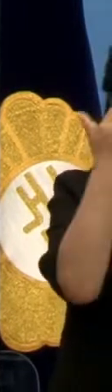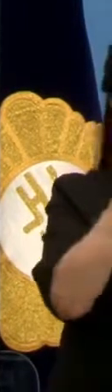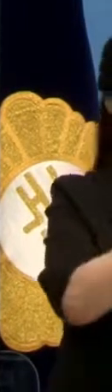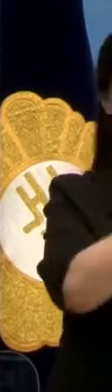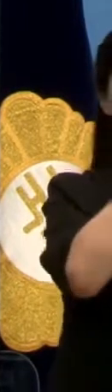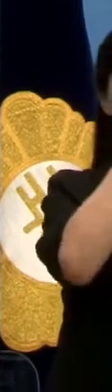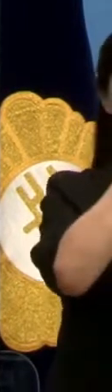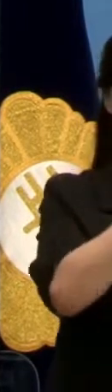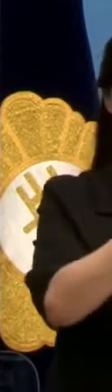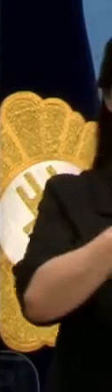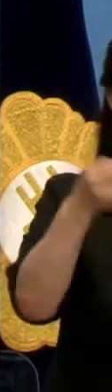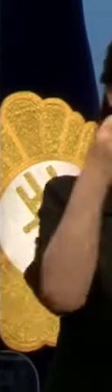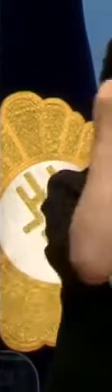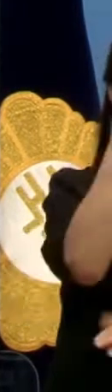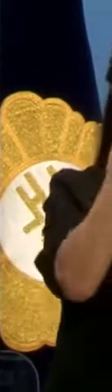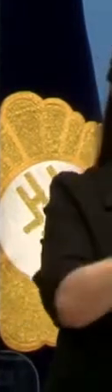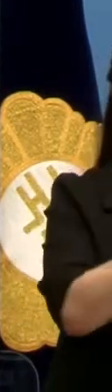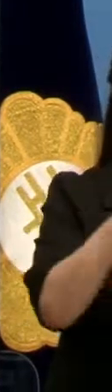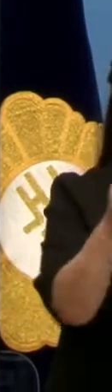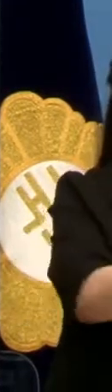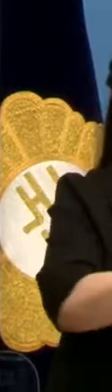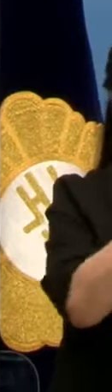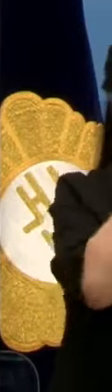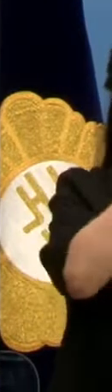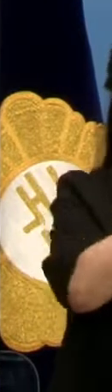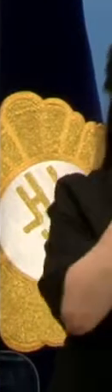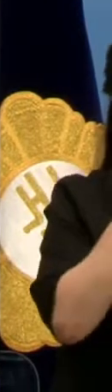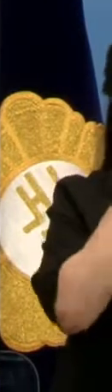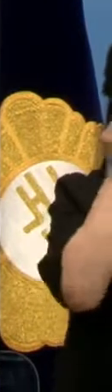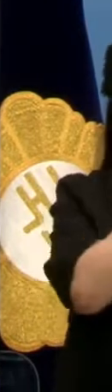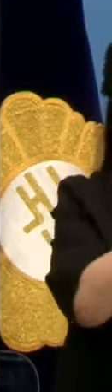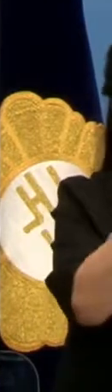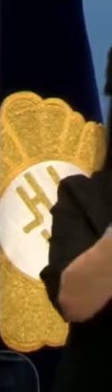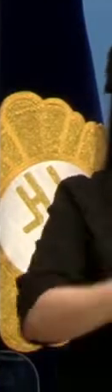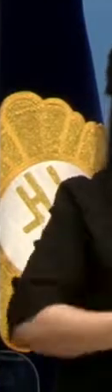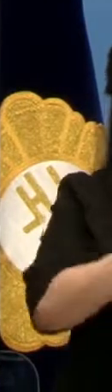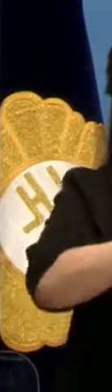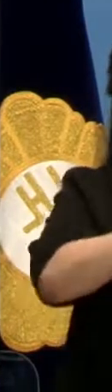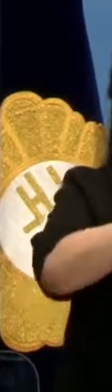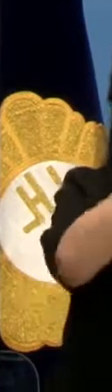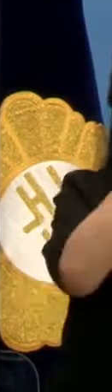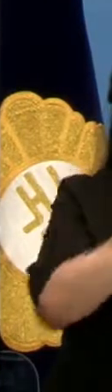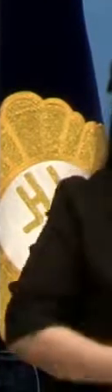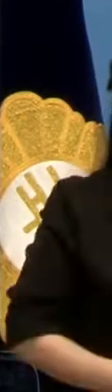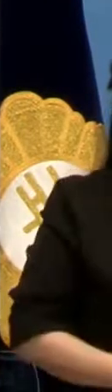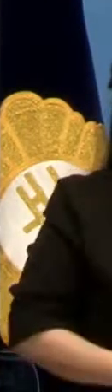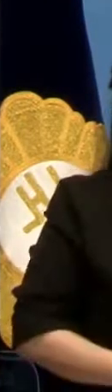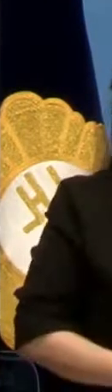있도록 그리고 기본소득 국회가 될 수 있도록 최선을 다하겠습니다. 고맙습니다.